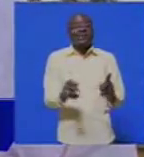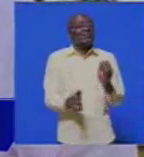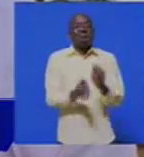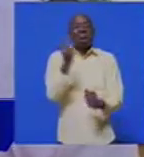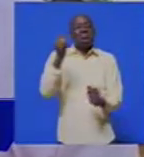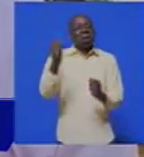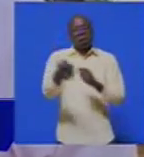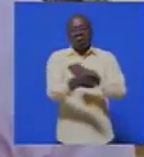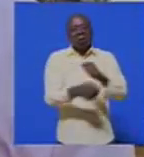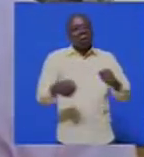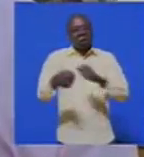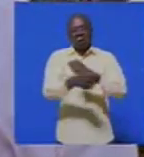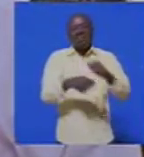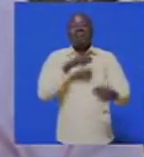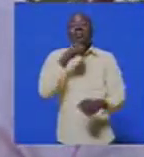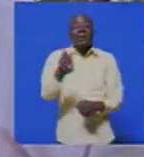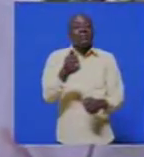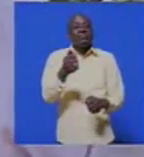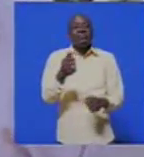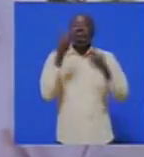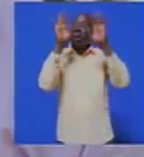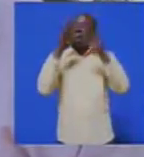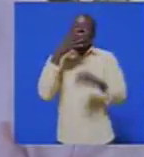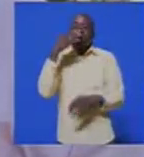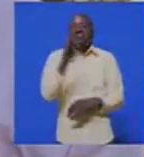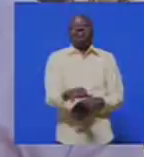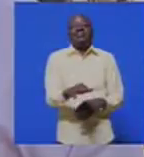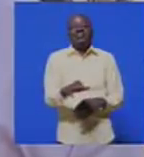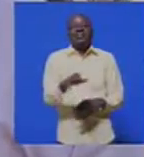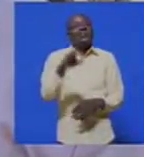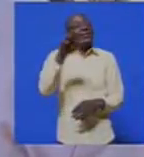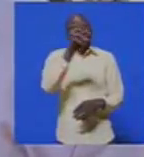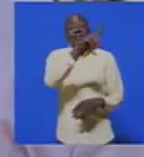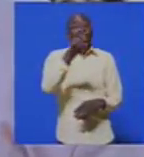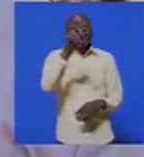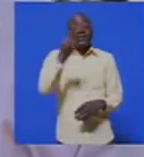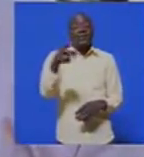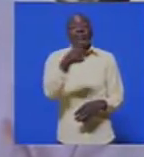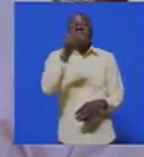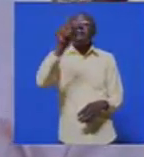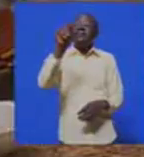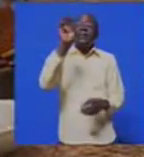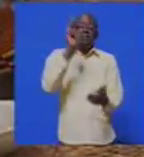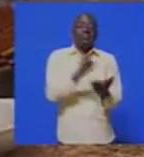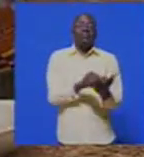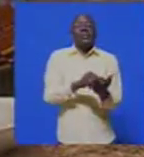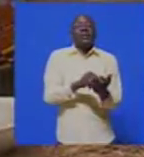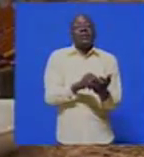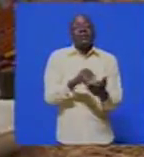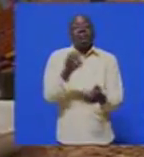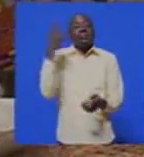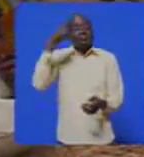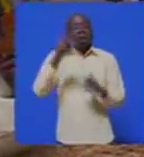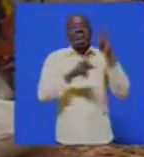récolté. La saison n'a pas été bonne. Les 5 kilos varient entre 20 000 poussières. La